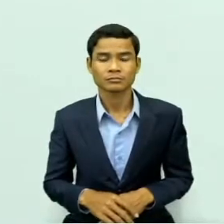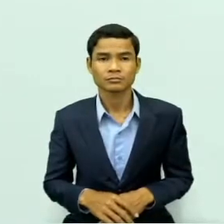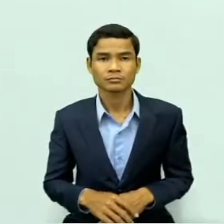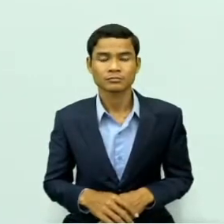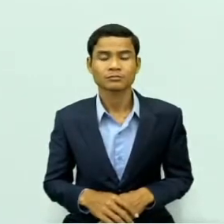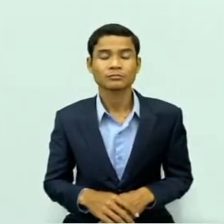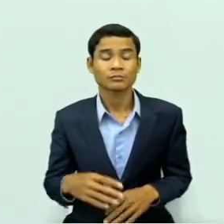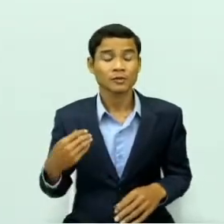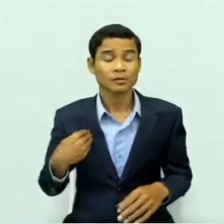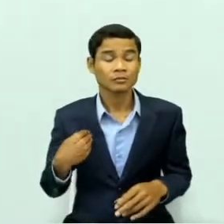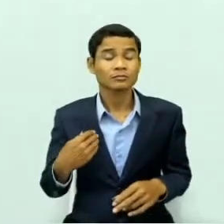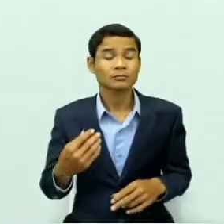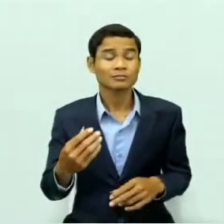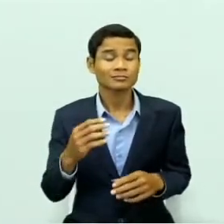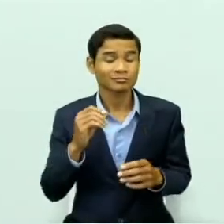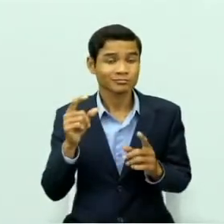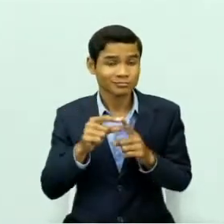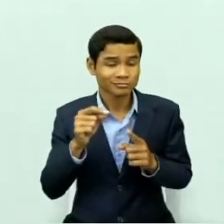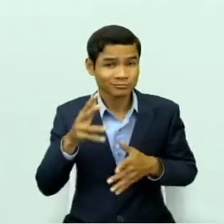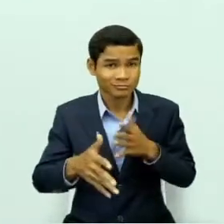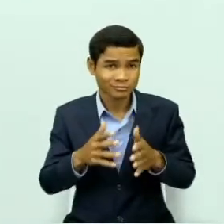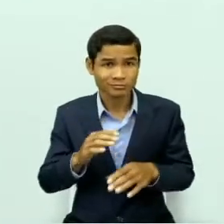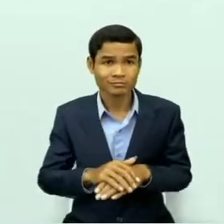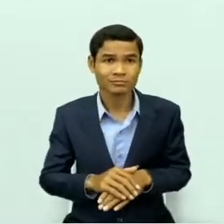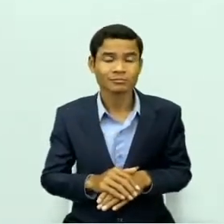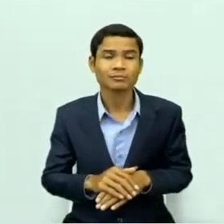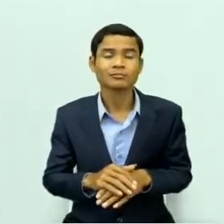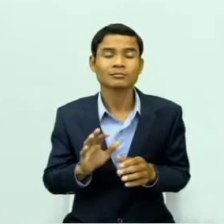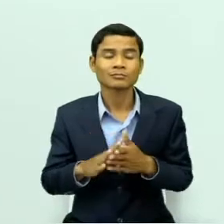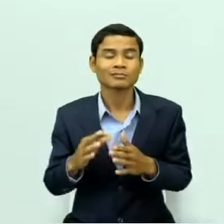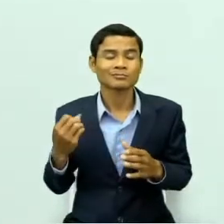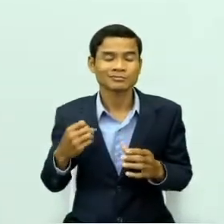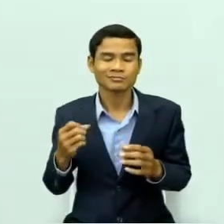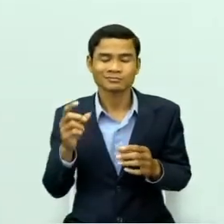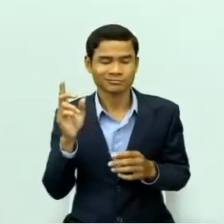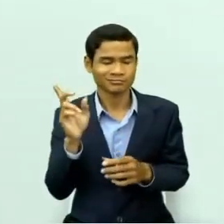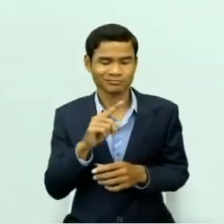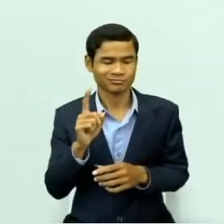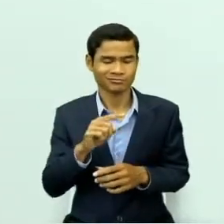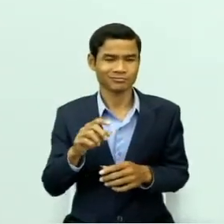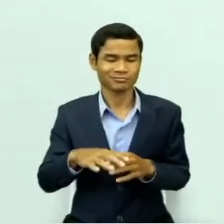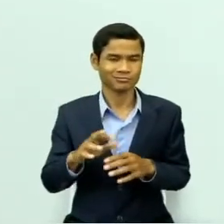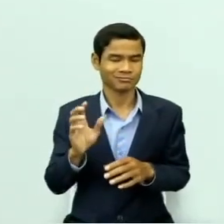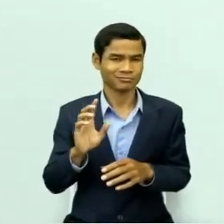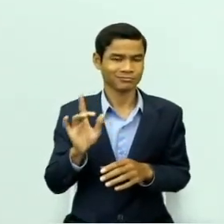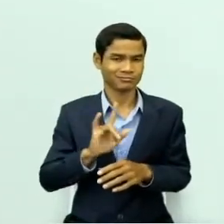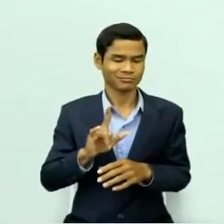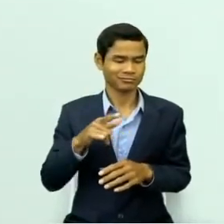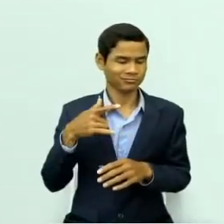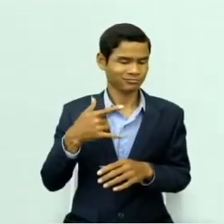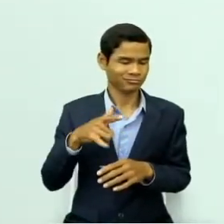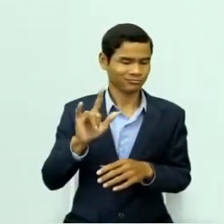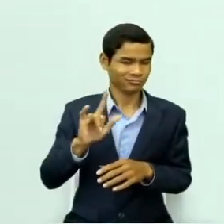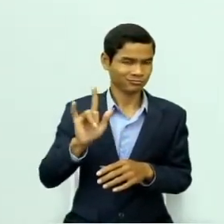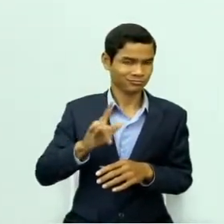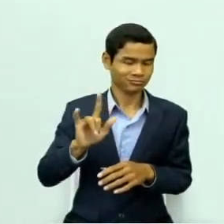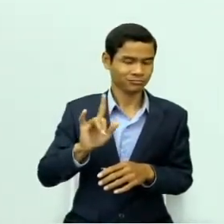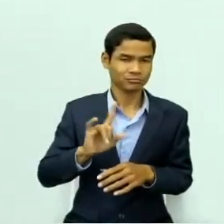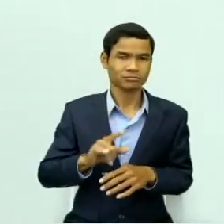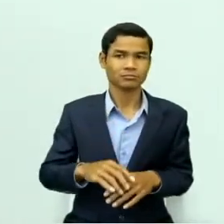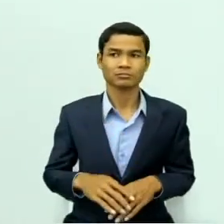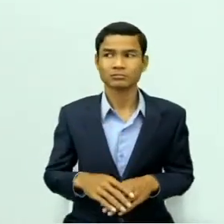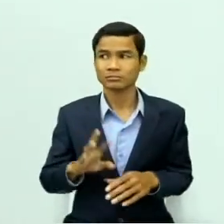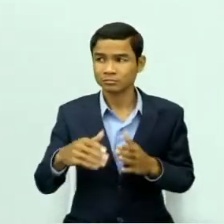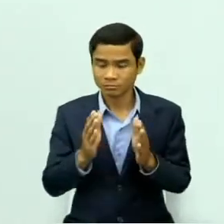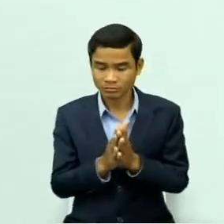Chà, lọ nà con, bị nó cứ dân ăn thá, pro cày. Chà, nè cổ nơ miên mùi bị tiết, ta chỉ bị ở vầy nó.